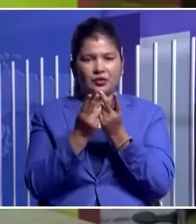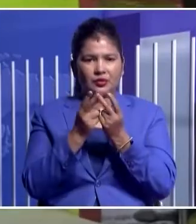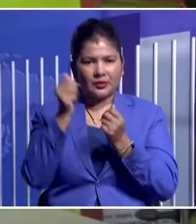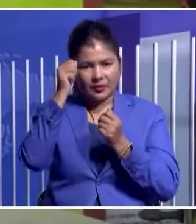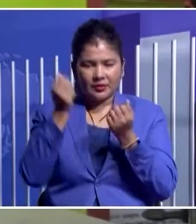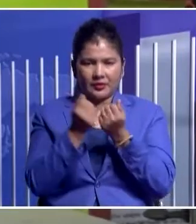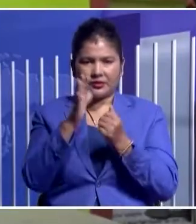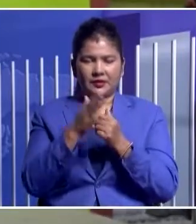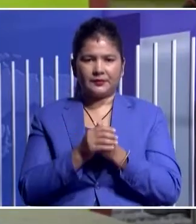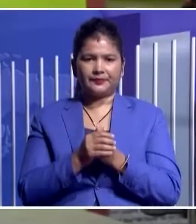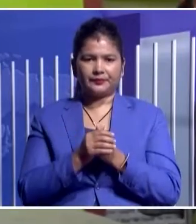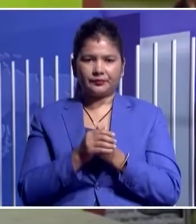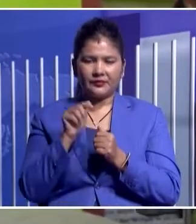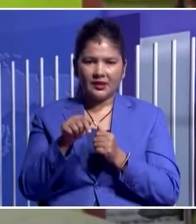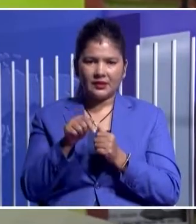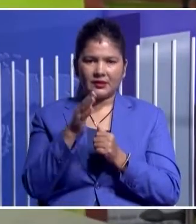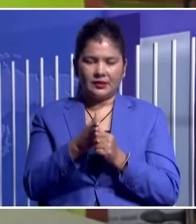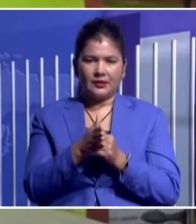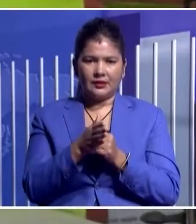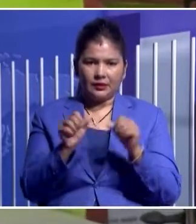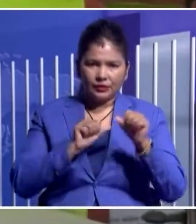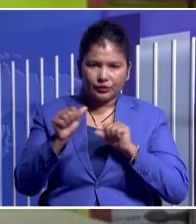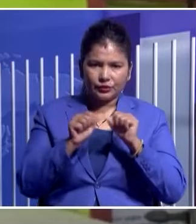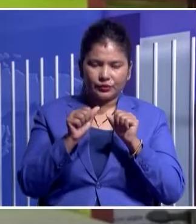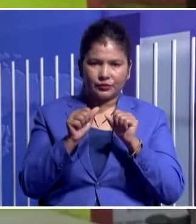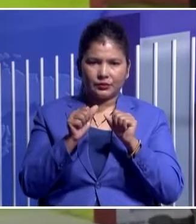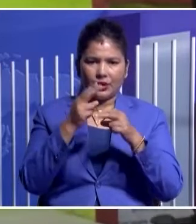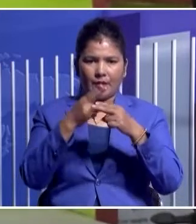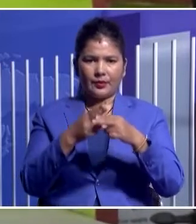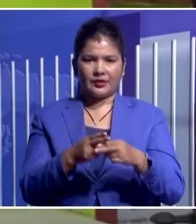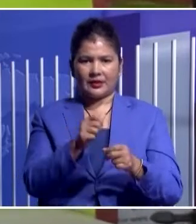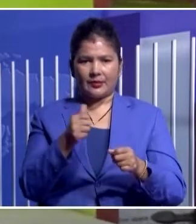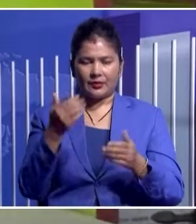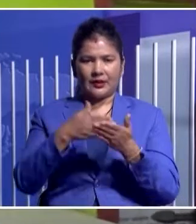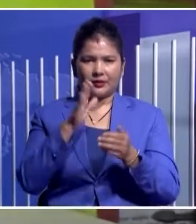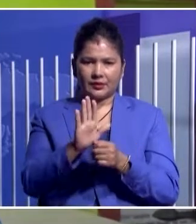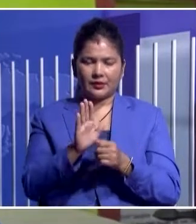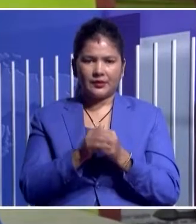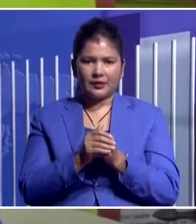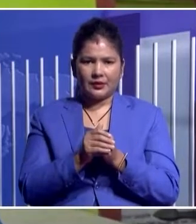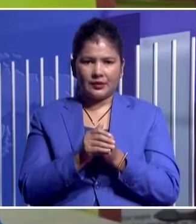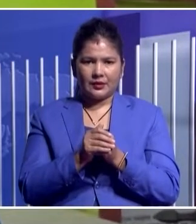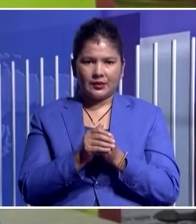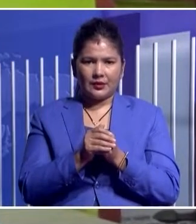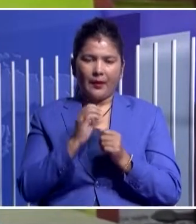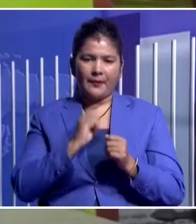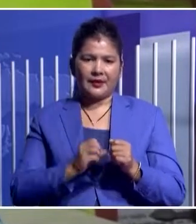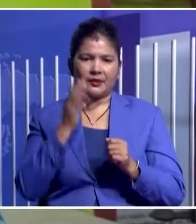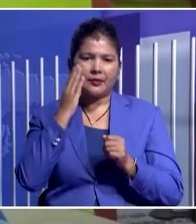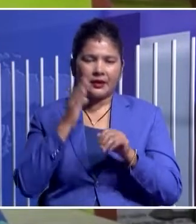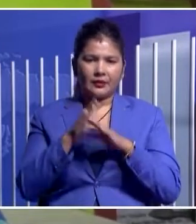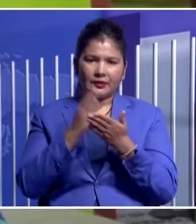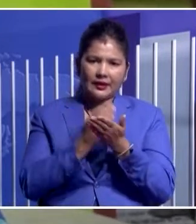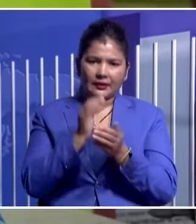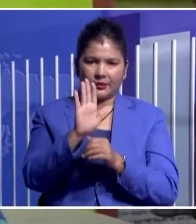छु। कृषिमा जुन बढी जोड छ नि त्यो राम्रो लाग्यो, अनि पीडित महिलाहरूको लागि कार्यक्रम